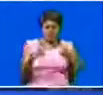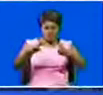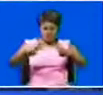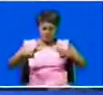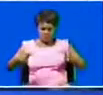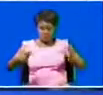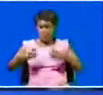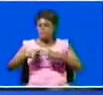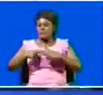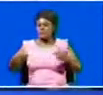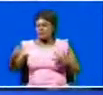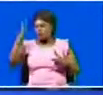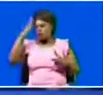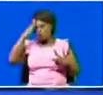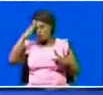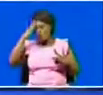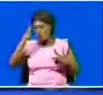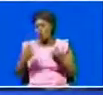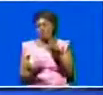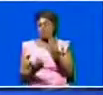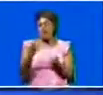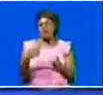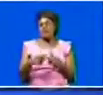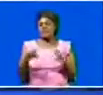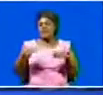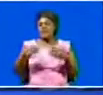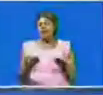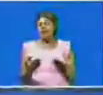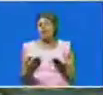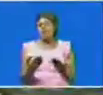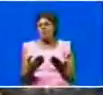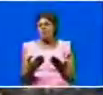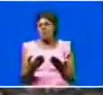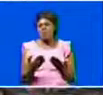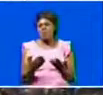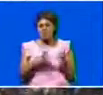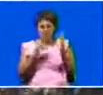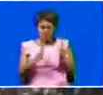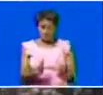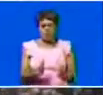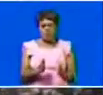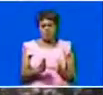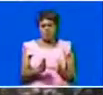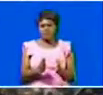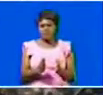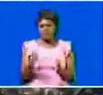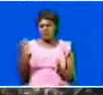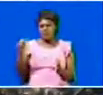Uchunguzi umeanzishwa kubaini fumbo la moto Gikomba na Korogocho. Mark Namaswa,